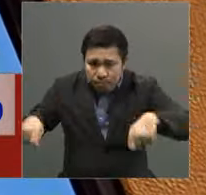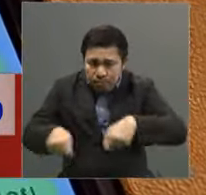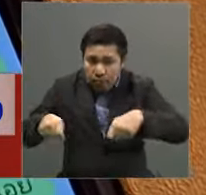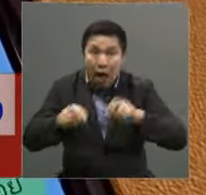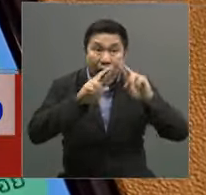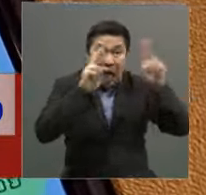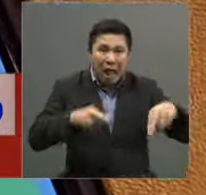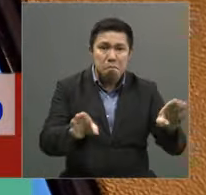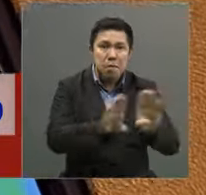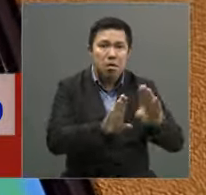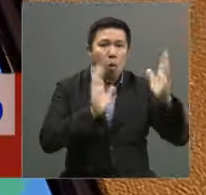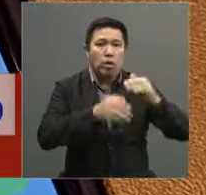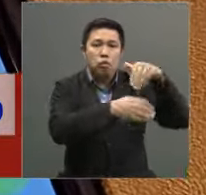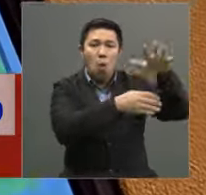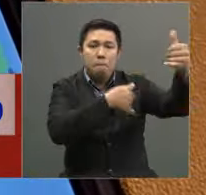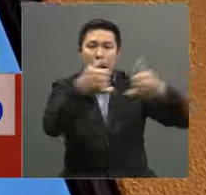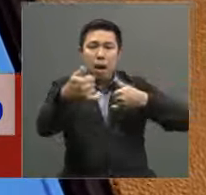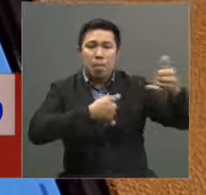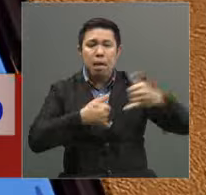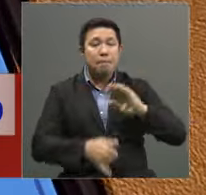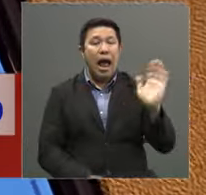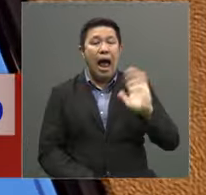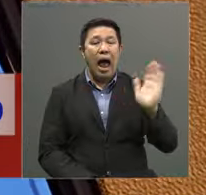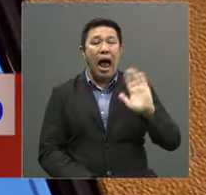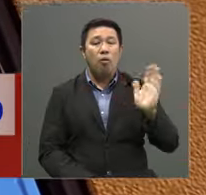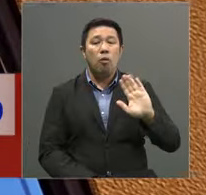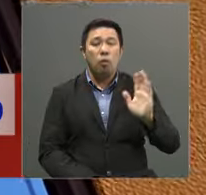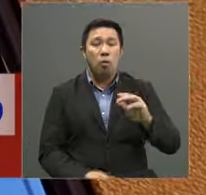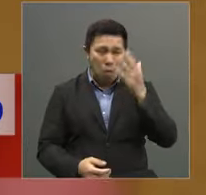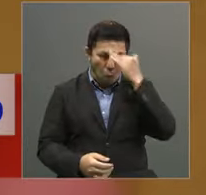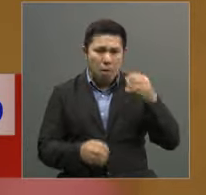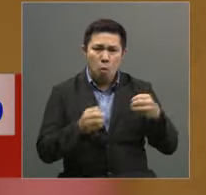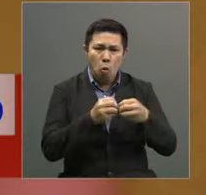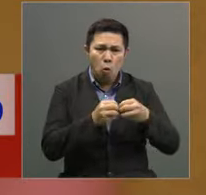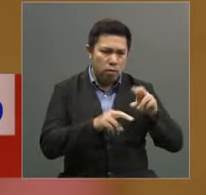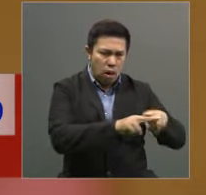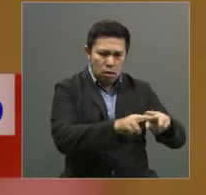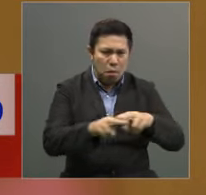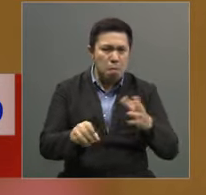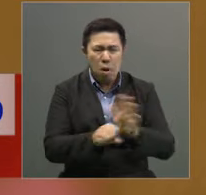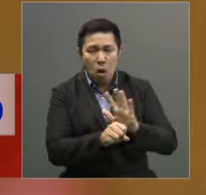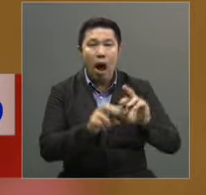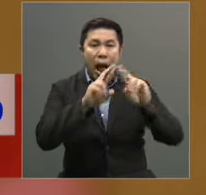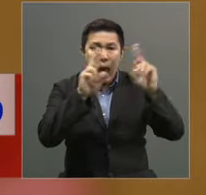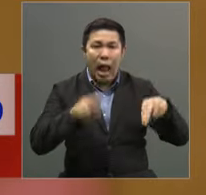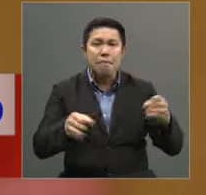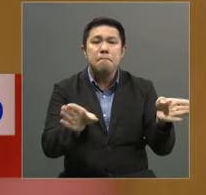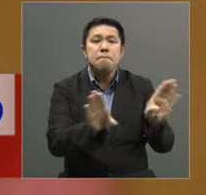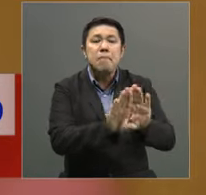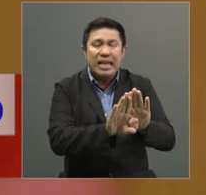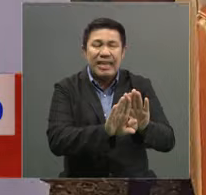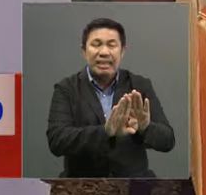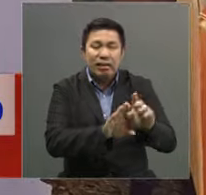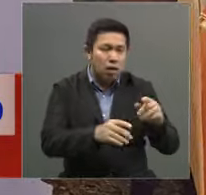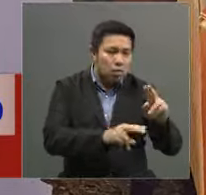ร้านด้วยไม่ให้ลูกค้าไม่ให้เกิดแบบมีลูกค้าเข้ามาแล้วเดี๋ยวจะรบกวนกันอะไรเนี่ยนะคะก็สั่งปิดร้านไปเดี๋ยวโต๊ะมันกลายเป็นซ้อนกัน